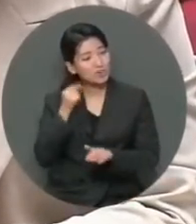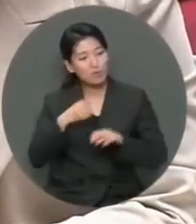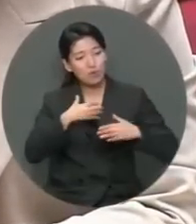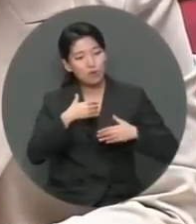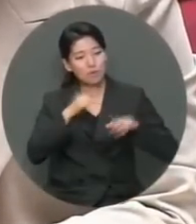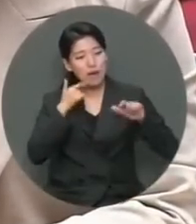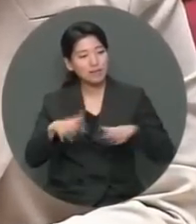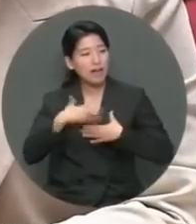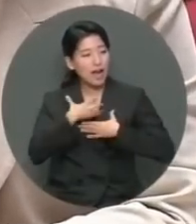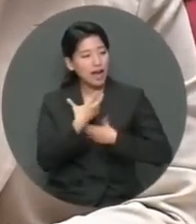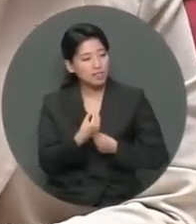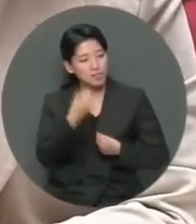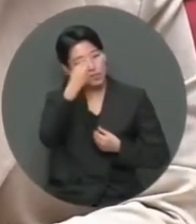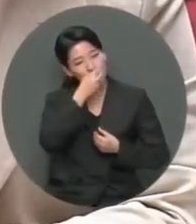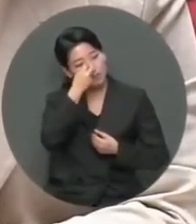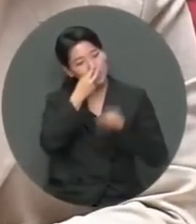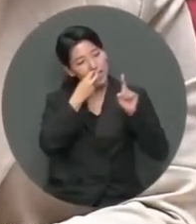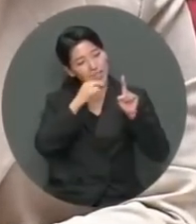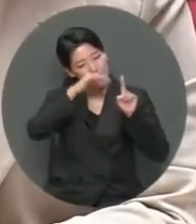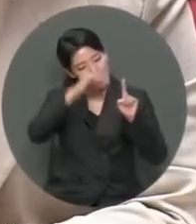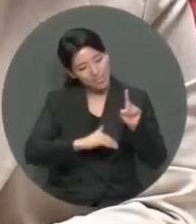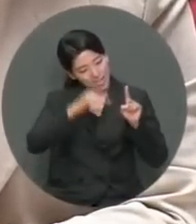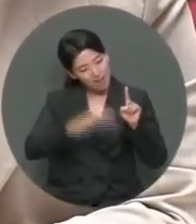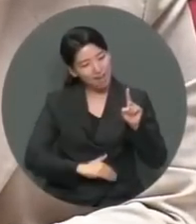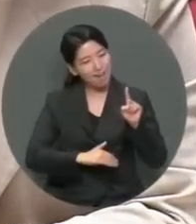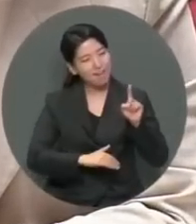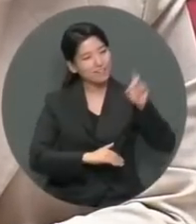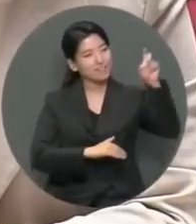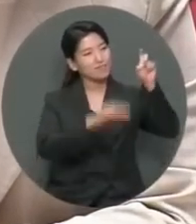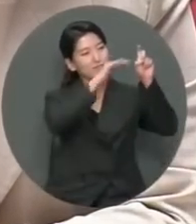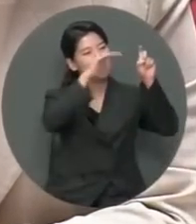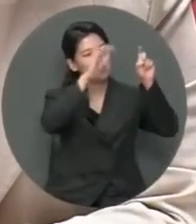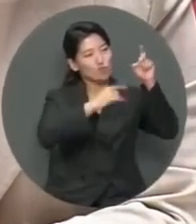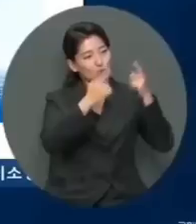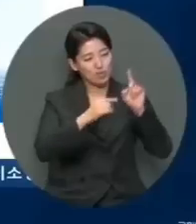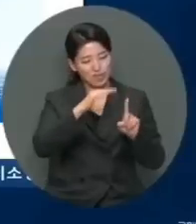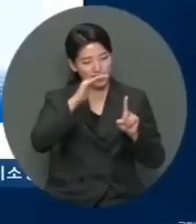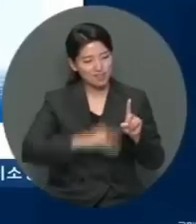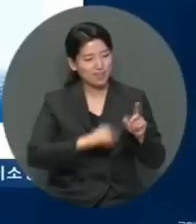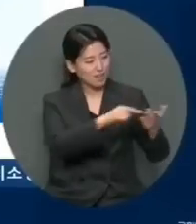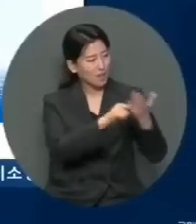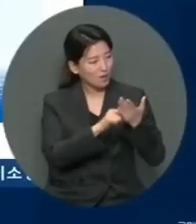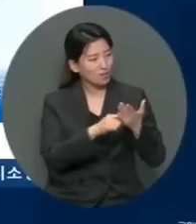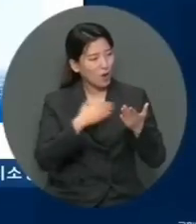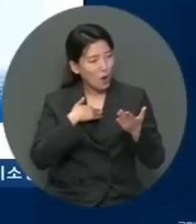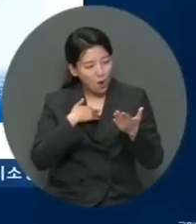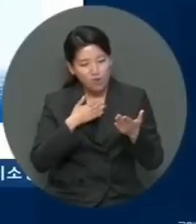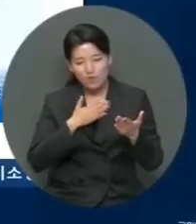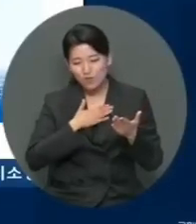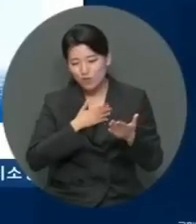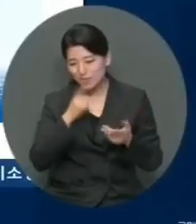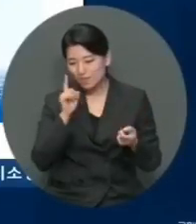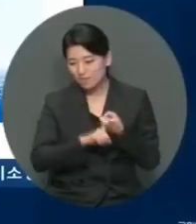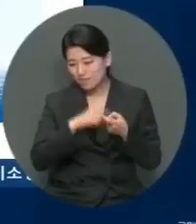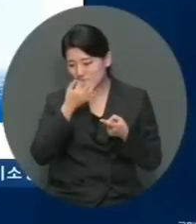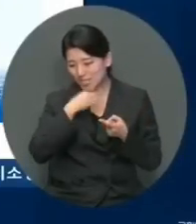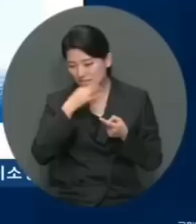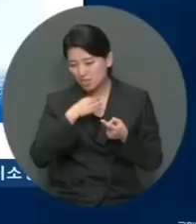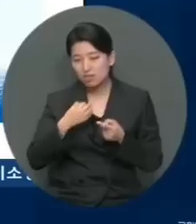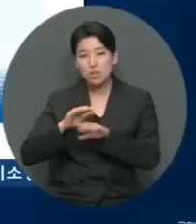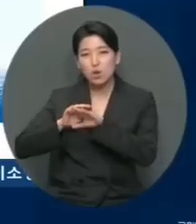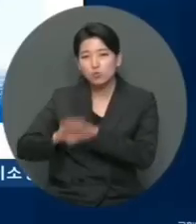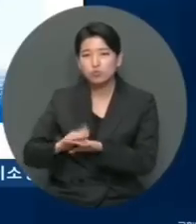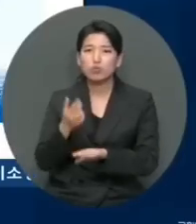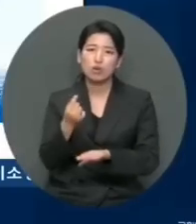마찬가지 얘긴데 뭐 저런 검토 보고서 그리고 뭐 기준치 이내니까 아무 문제 없습니다. 뭐